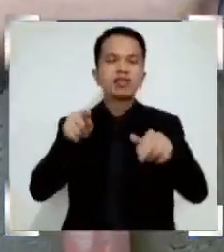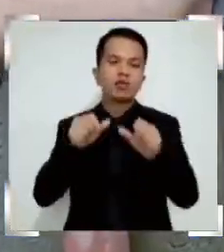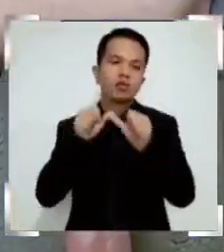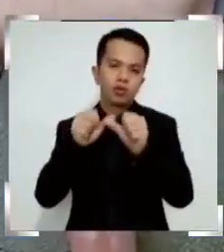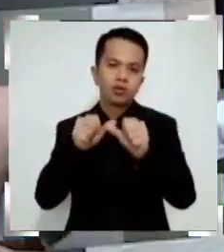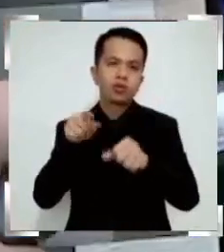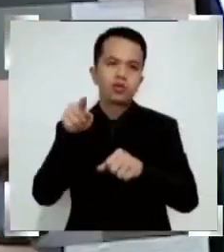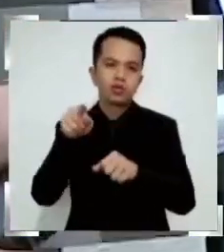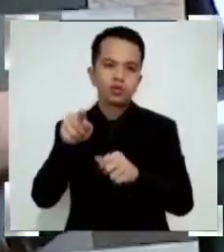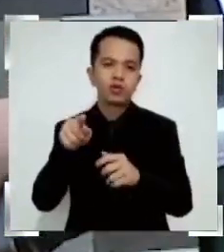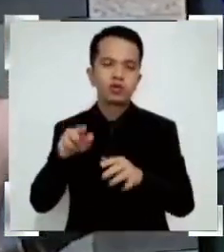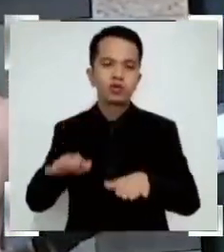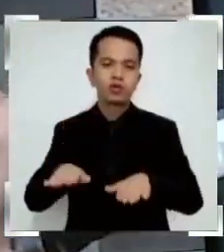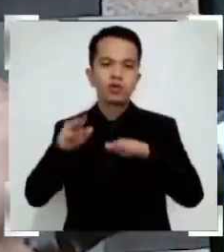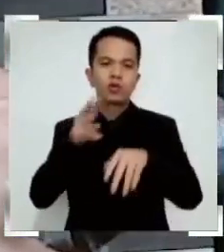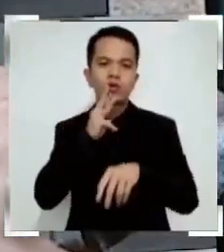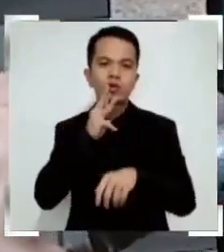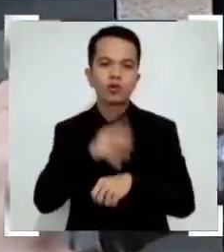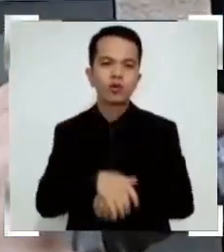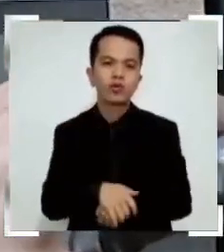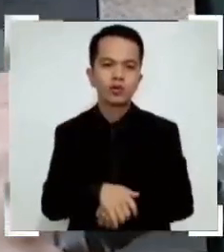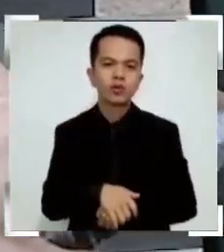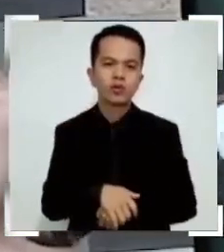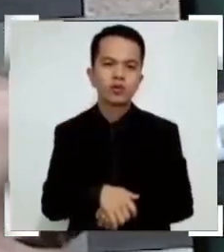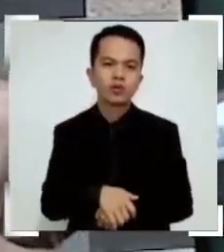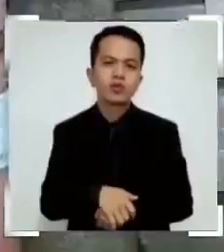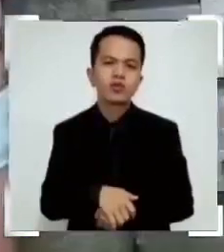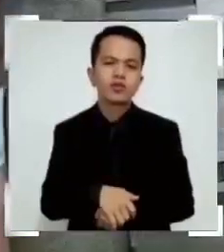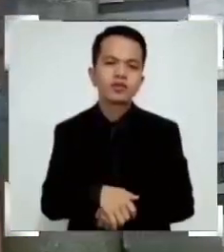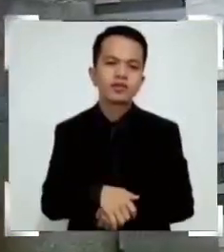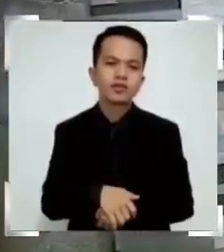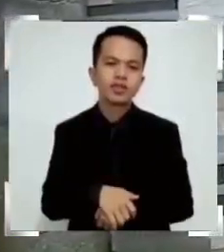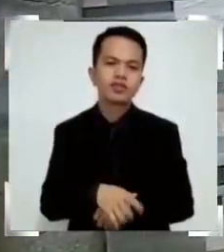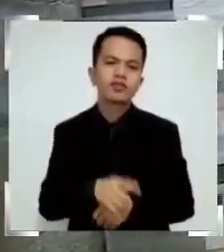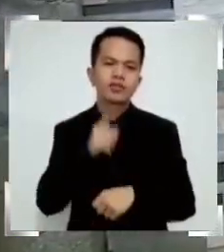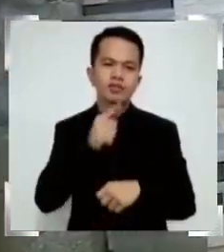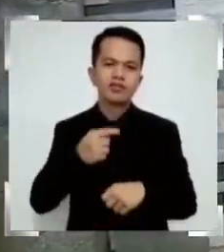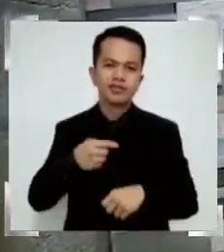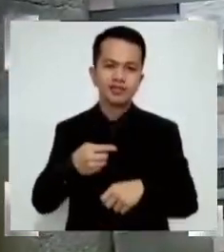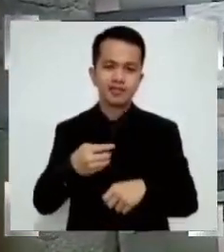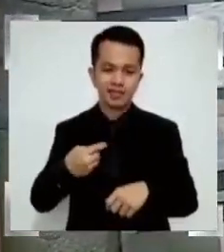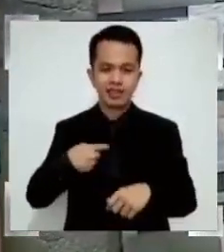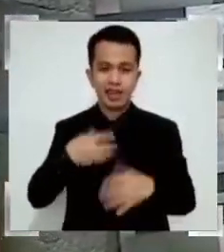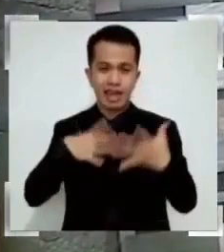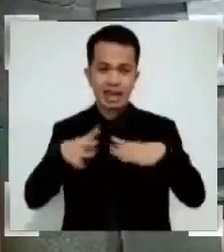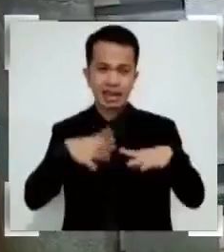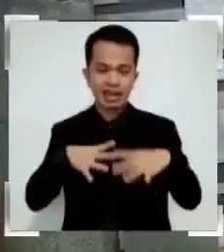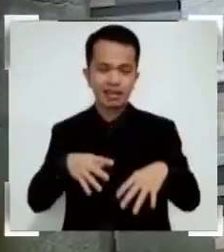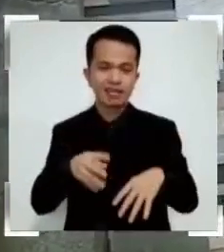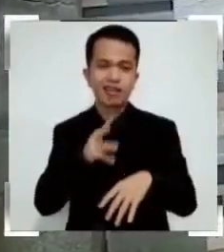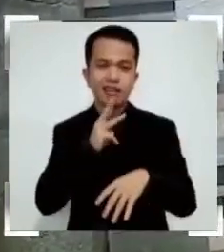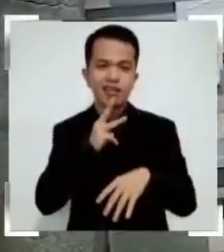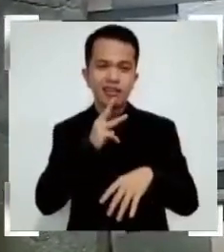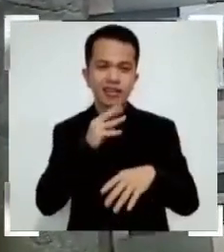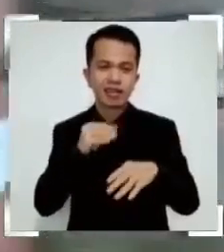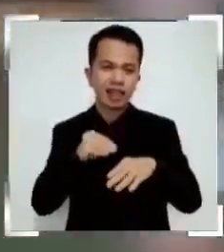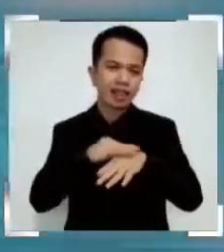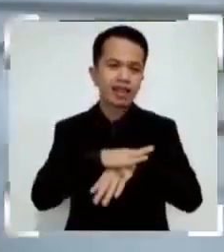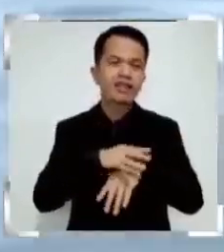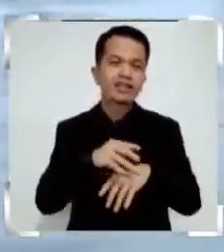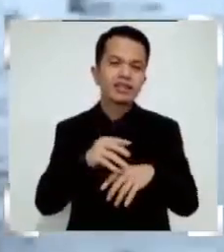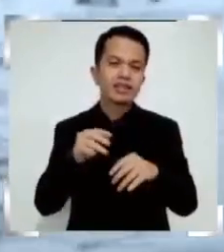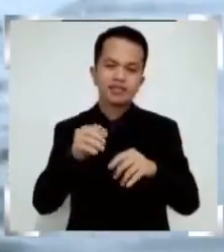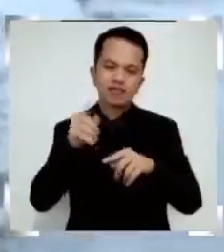tide, lumala pa. Hanggang hita. Mababasa yung short. Hindi na nga kami makapaghanap buhay ng maayos. Hindi na makapasok tayong mga